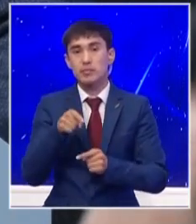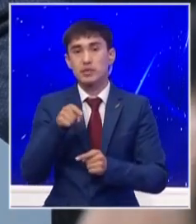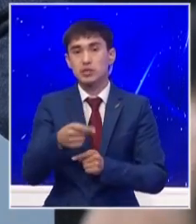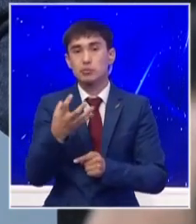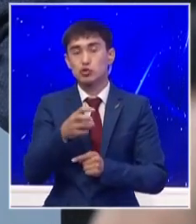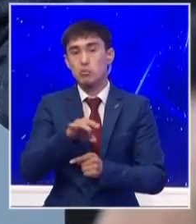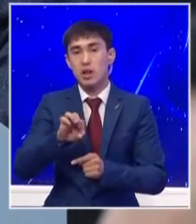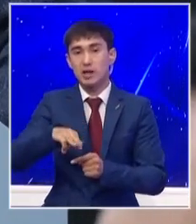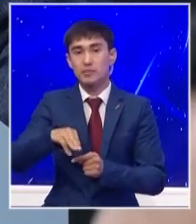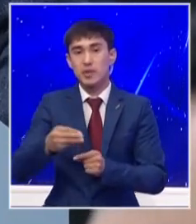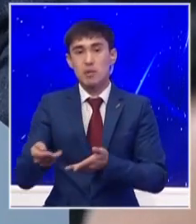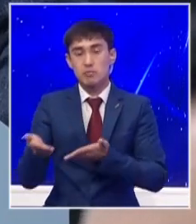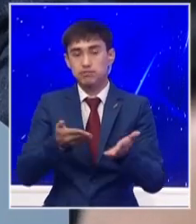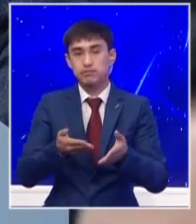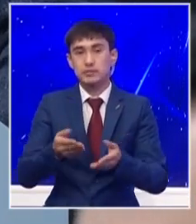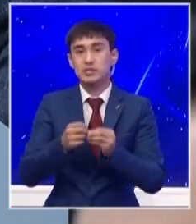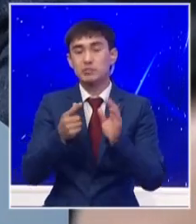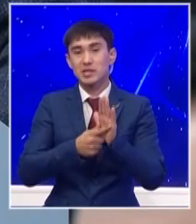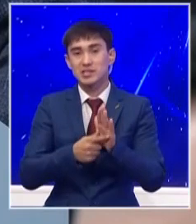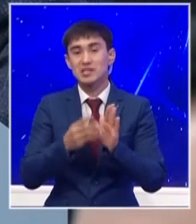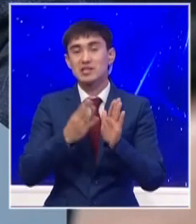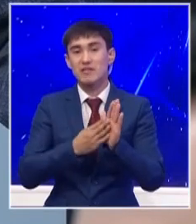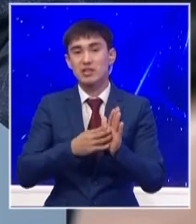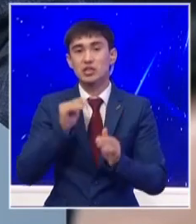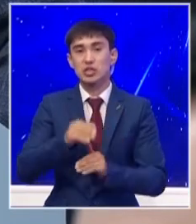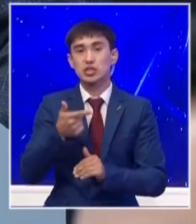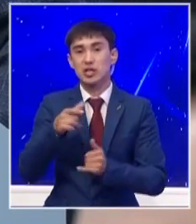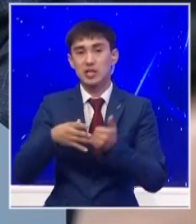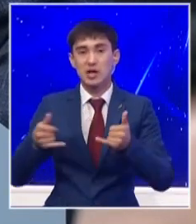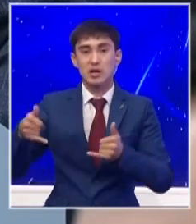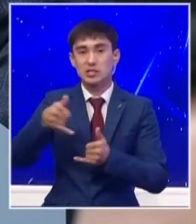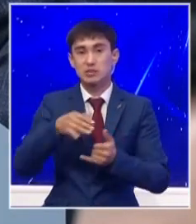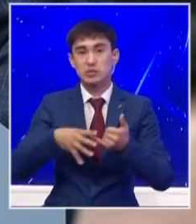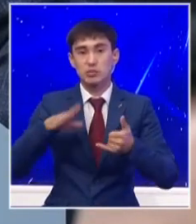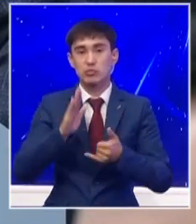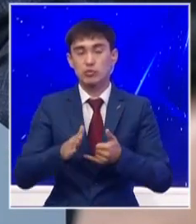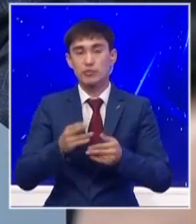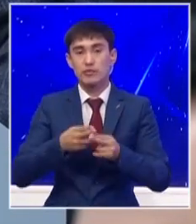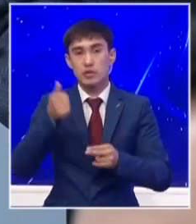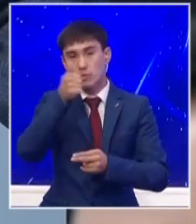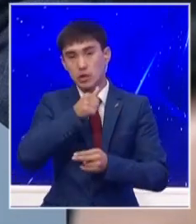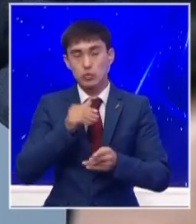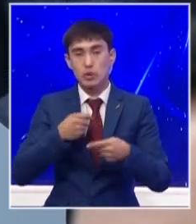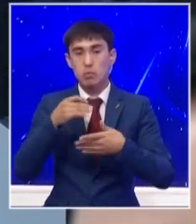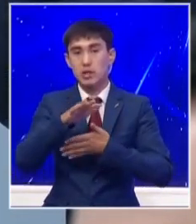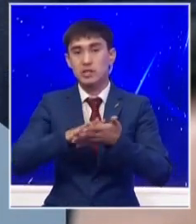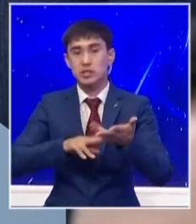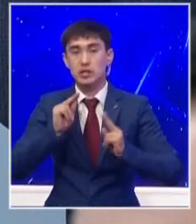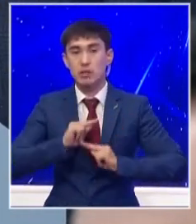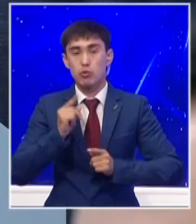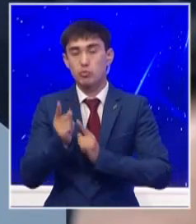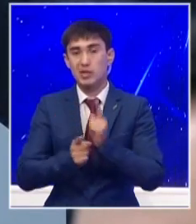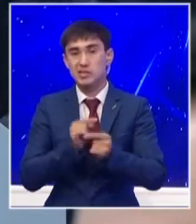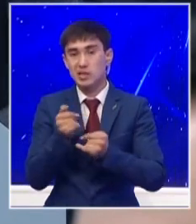что позволит привлечь в оборот 17,9 тысяч гектар орошаемых земель. В текущем году на продолжение работ по